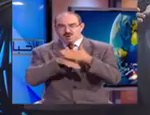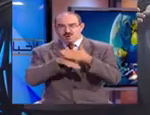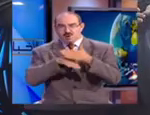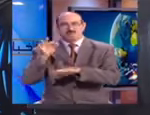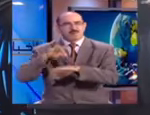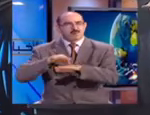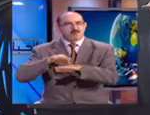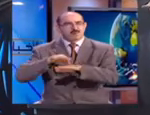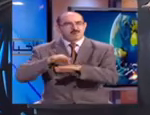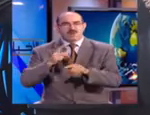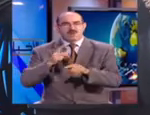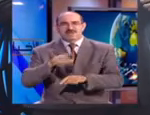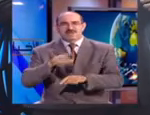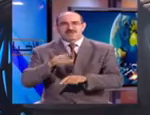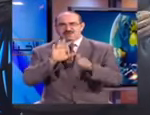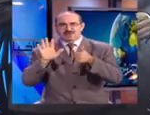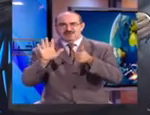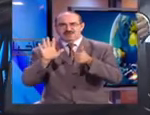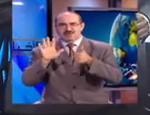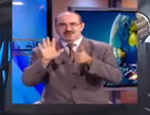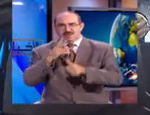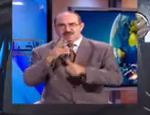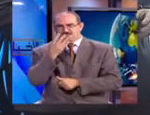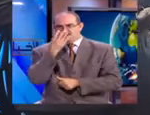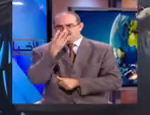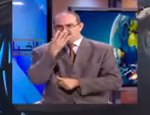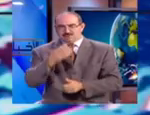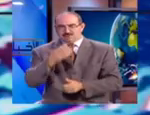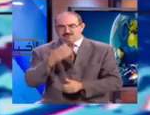الوطن 46 مريض في عناية المركزة.